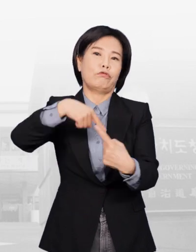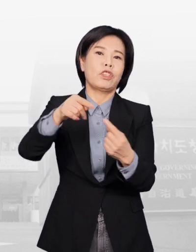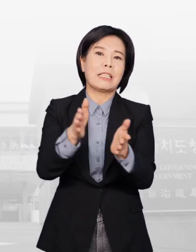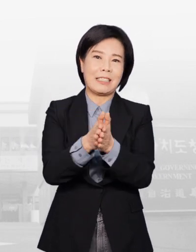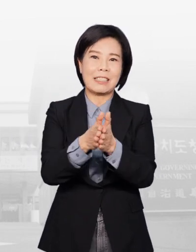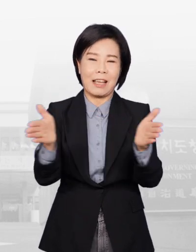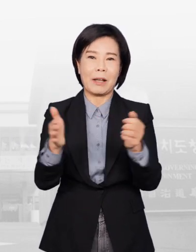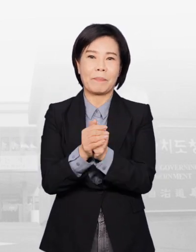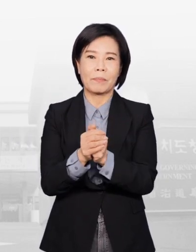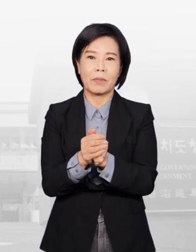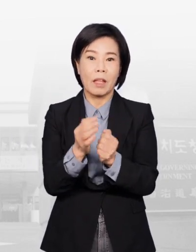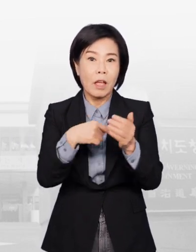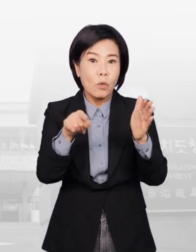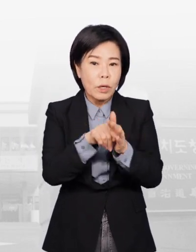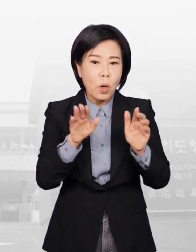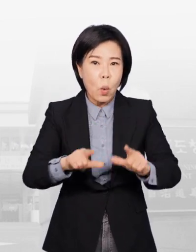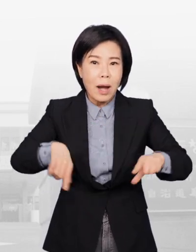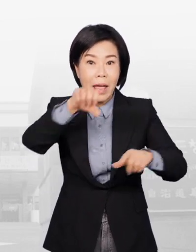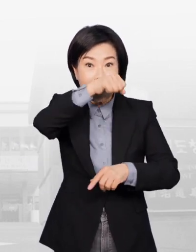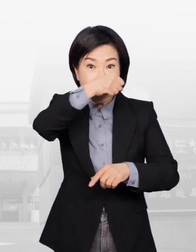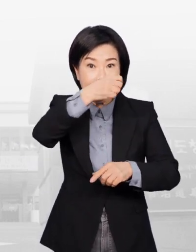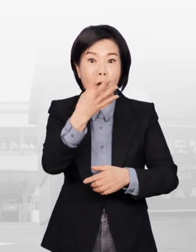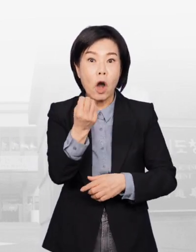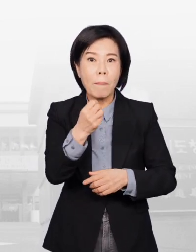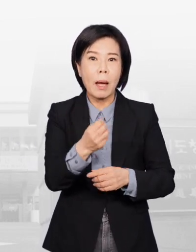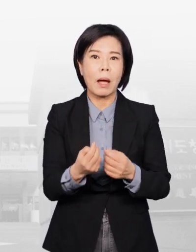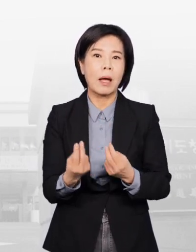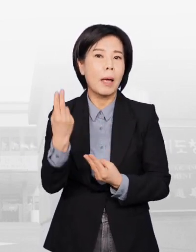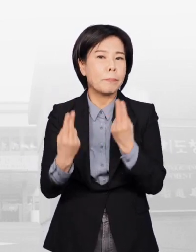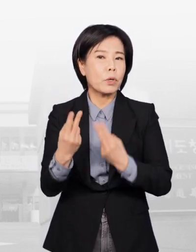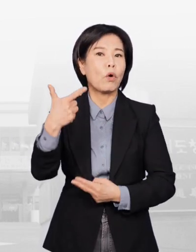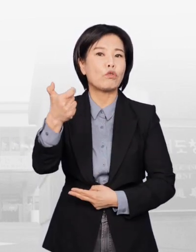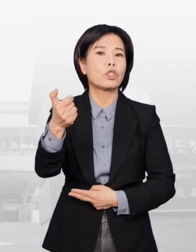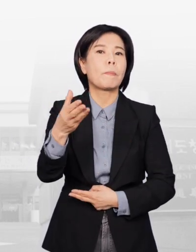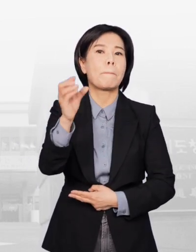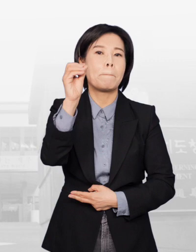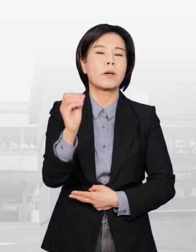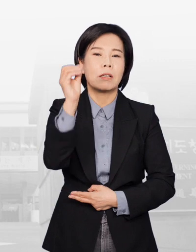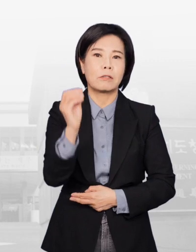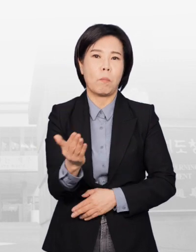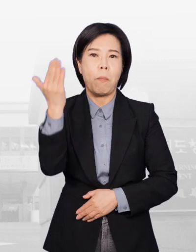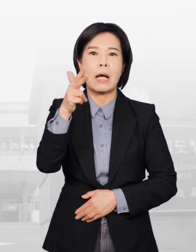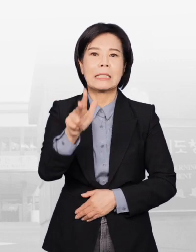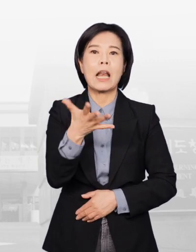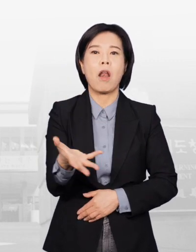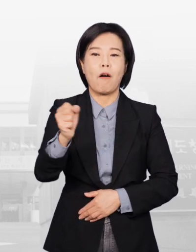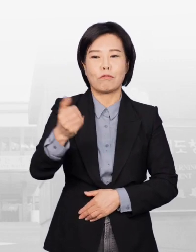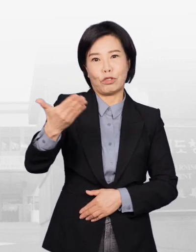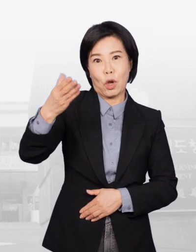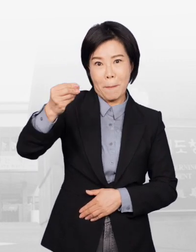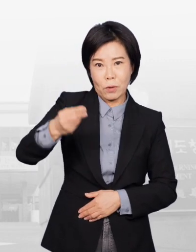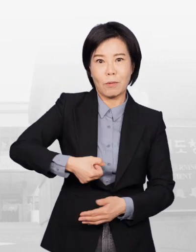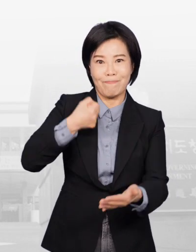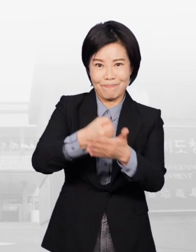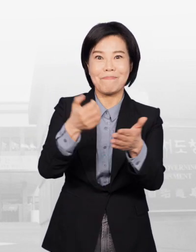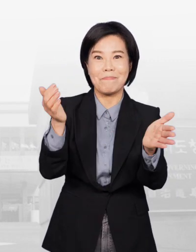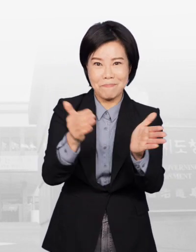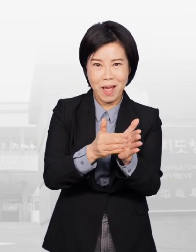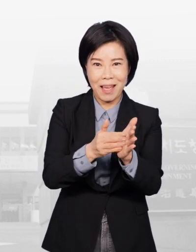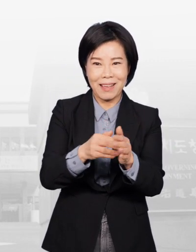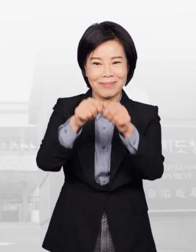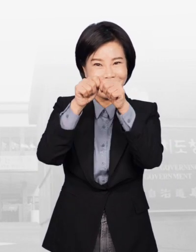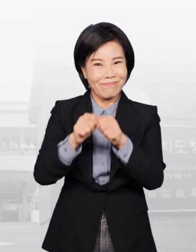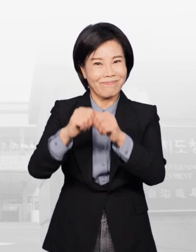운영한다고 밝혔습니다. 이를 위한 올해 예산은 작년 대비 60% 이상 증가한 7억 9천만 원이